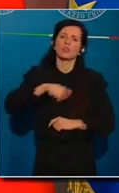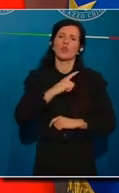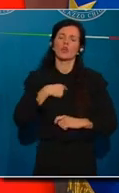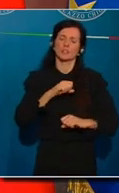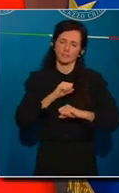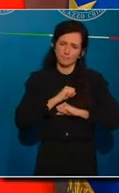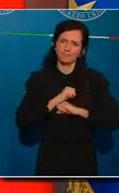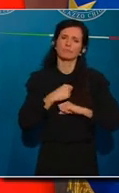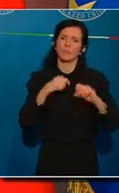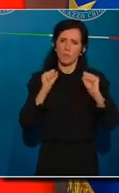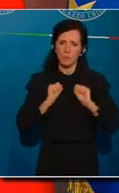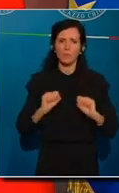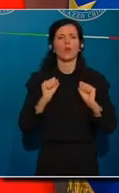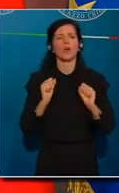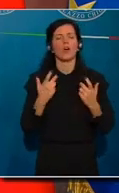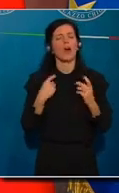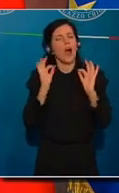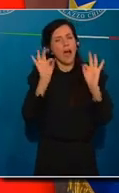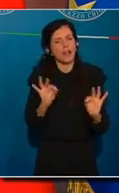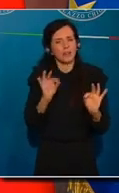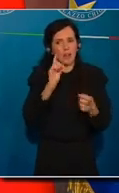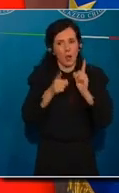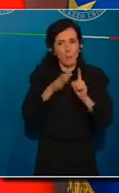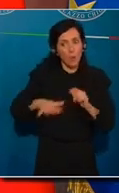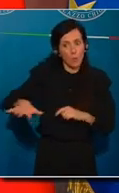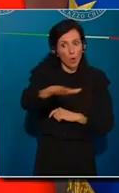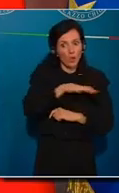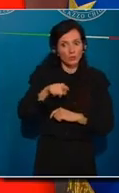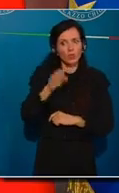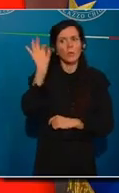raggiungere una buona percentuale di popolazione anche su base facoltativa.